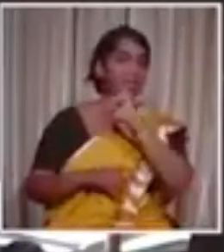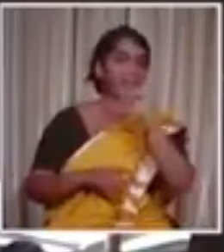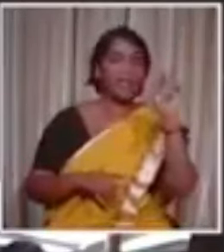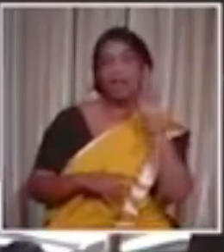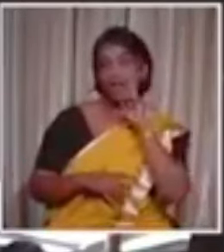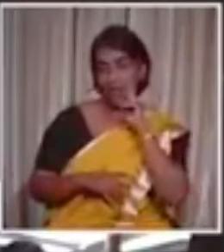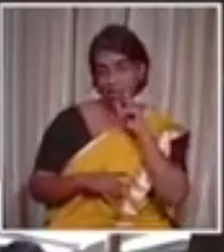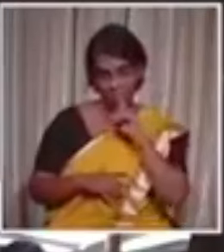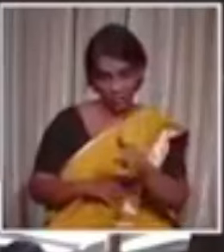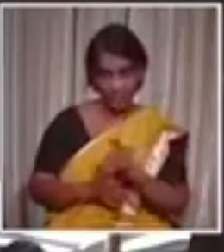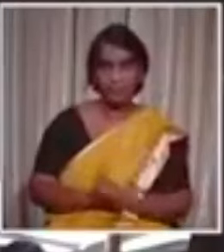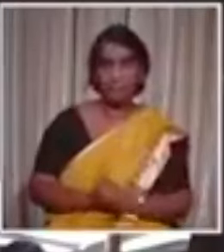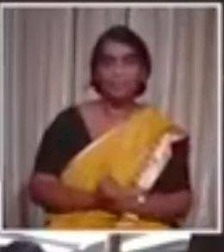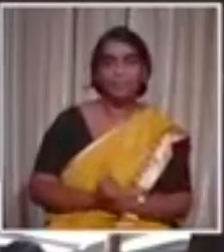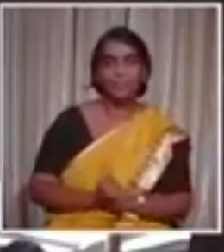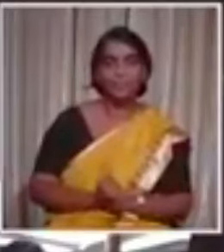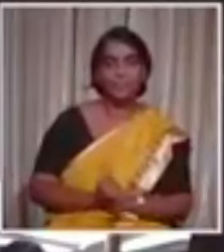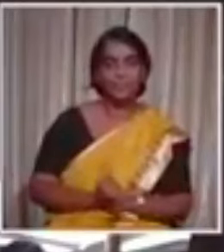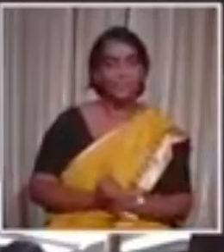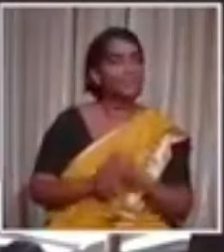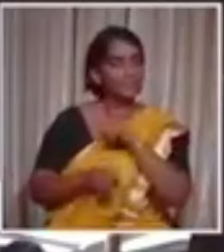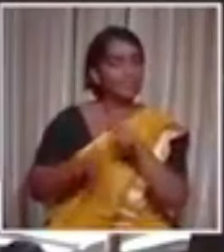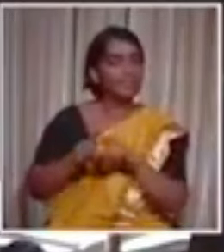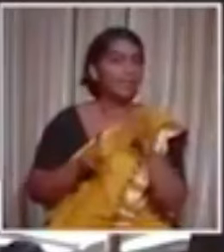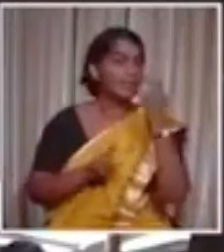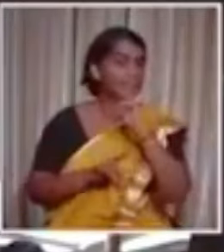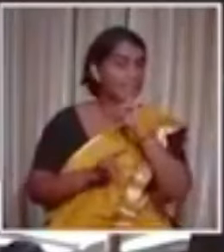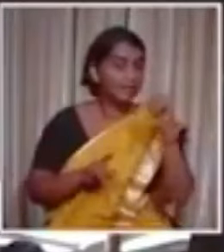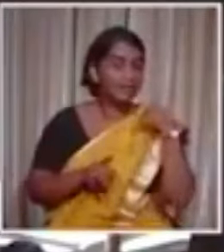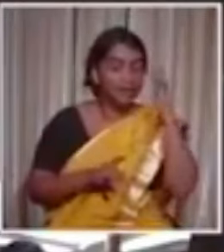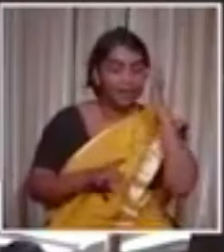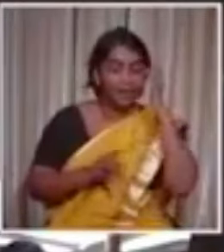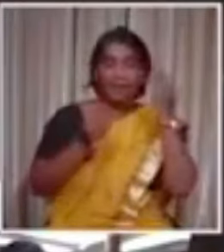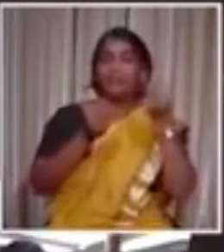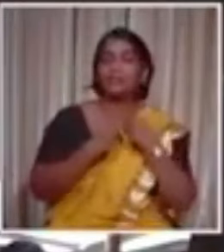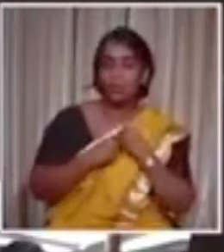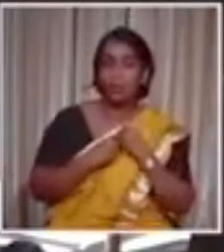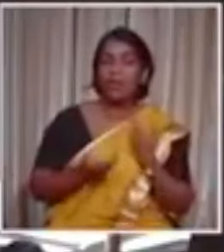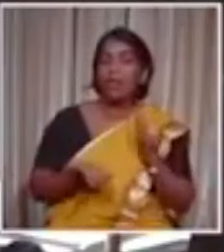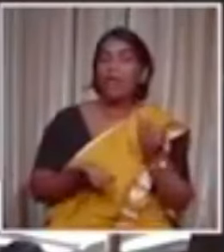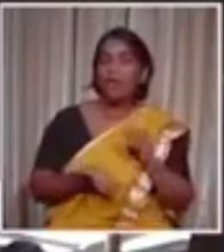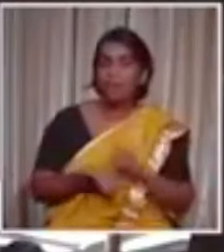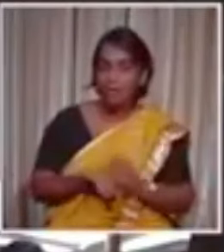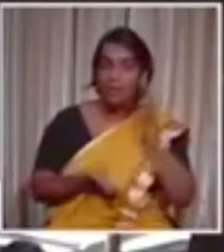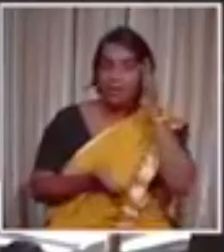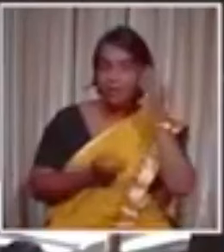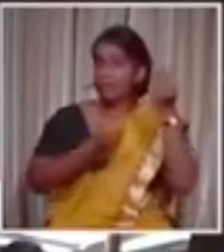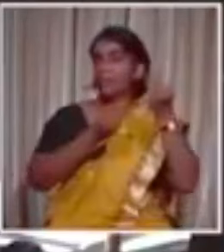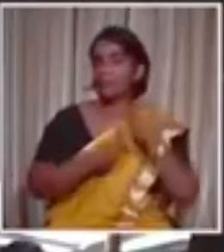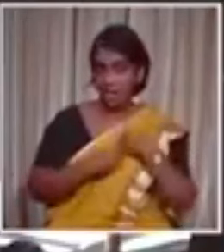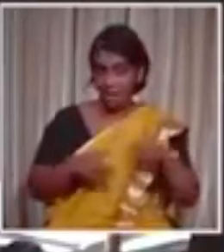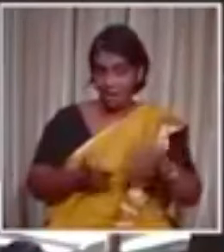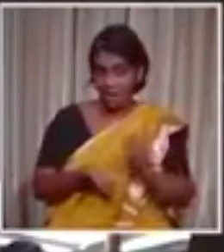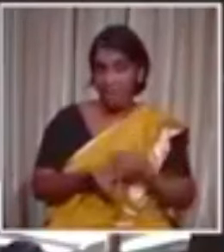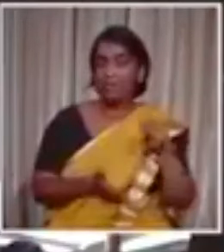වික්‍රමසිංහ. හරිද? ඉතින් මේක තමයි 2016 අපිට දීපු සීනේ. හැබැයි නැවත ඇවිල්ලා තුමා සීනයක් අපිට ඉදිරිපත් කරනවා.